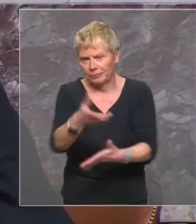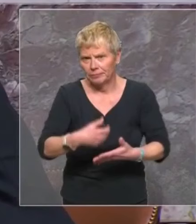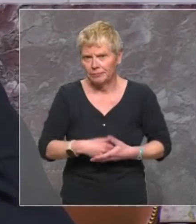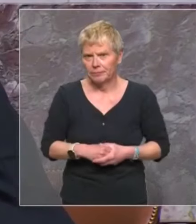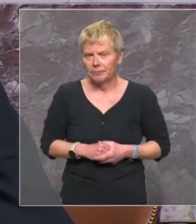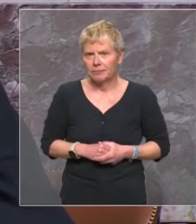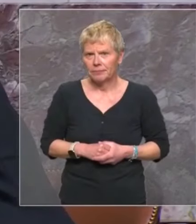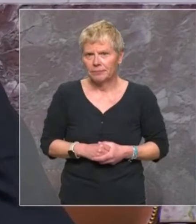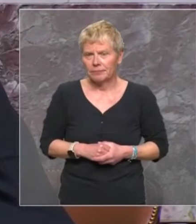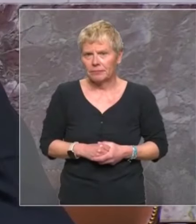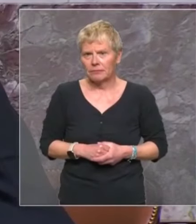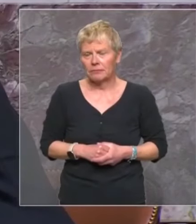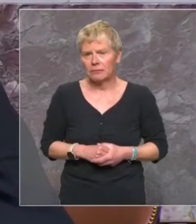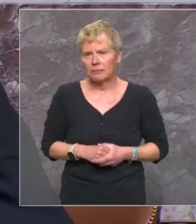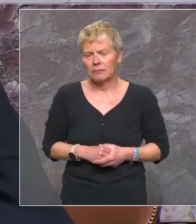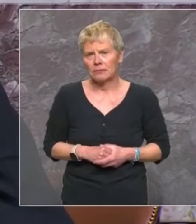la